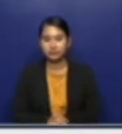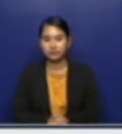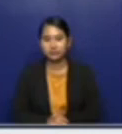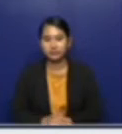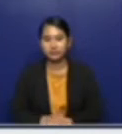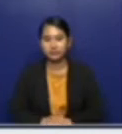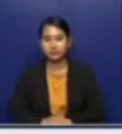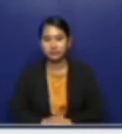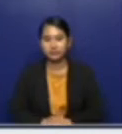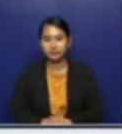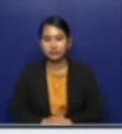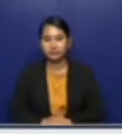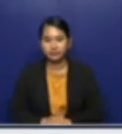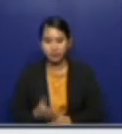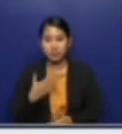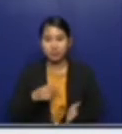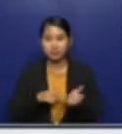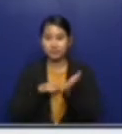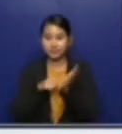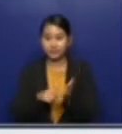มีอยู่2ข้อที่ผมอยากเสน